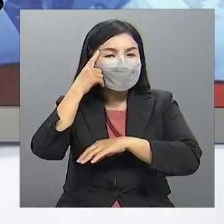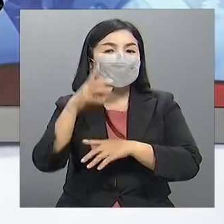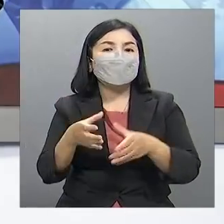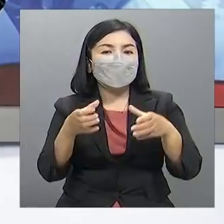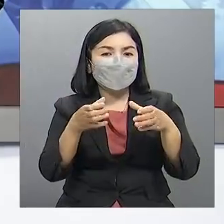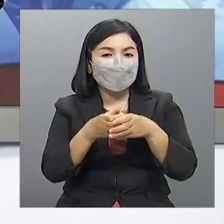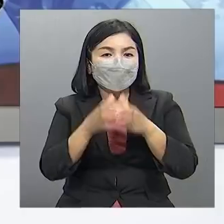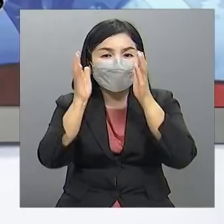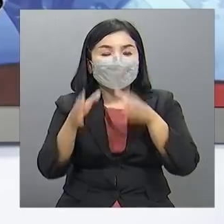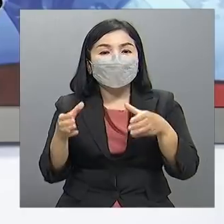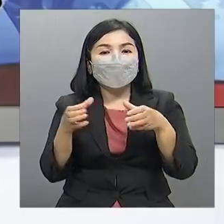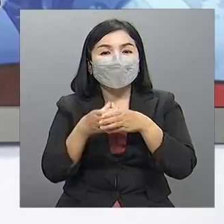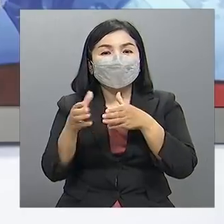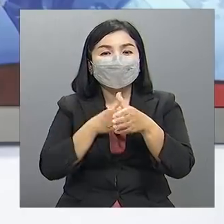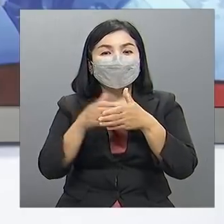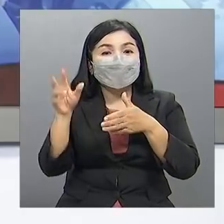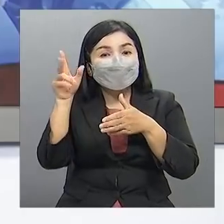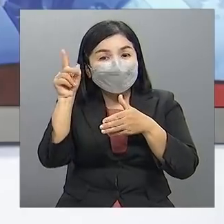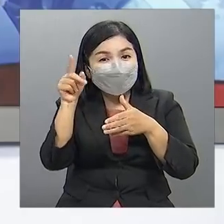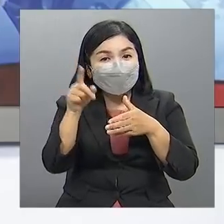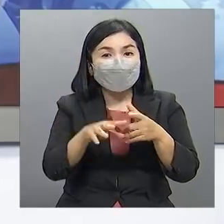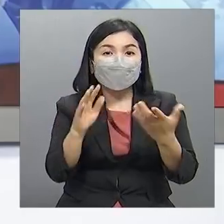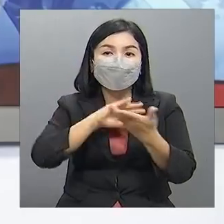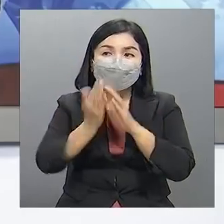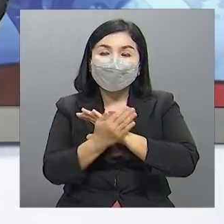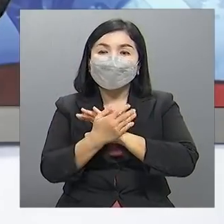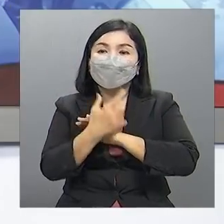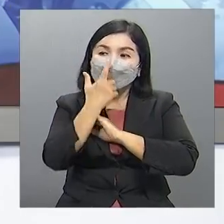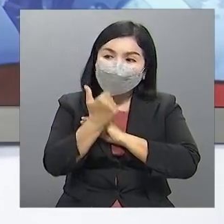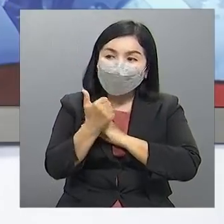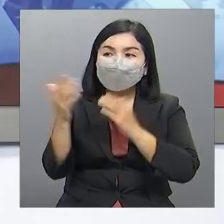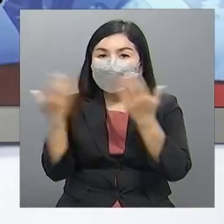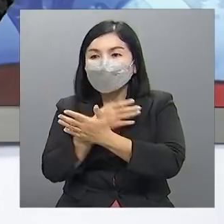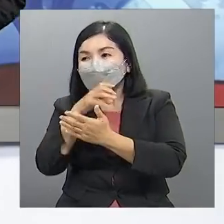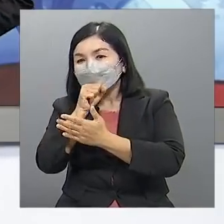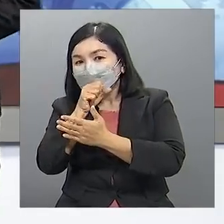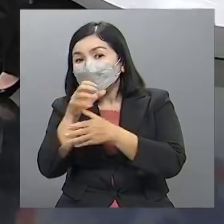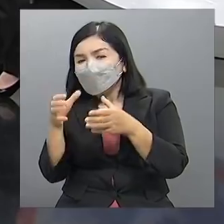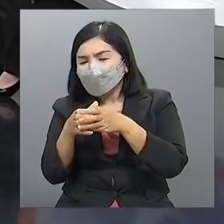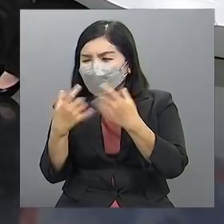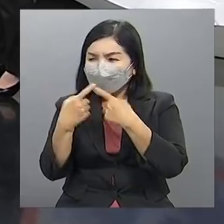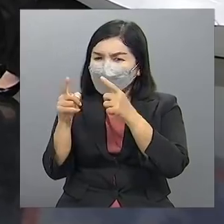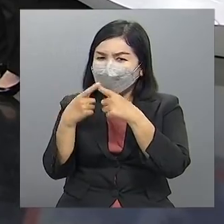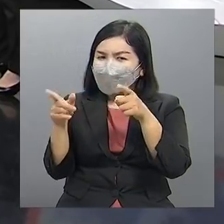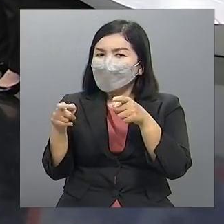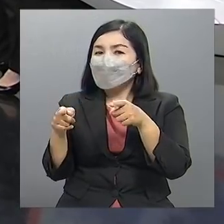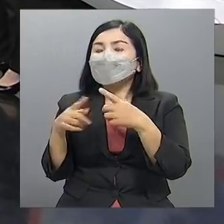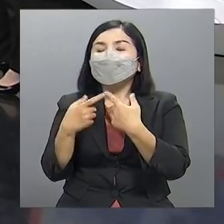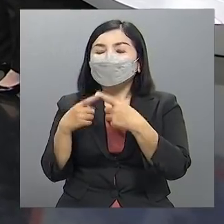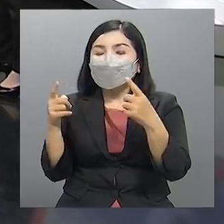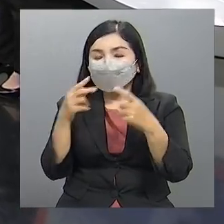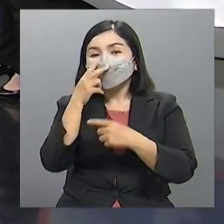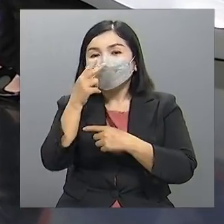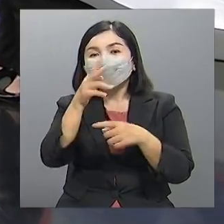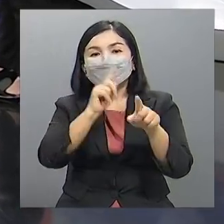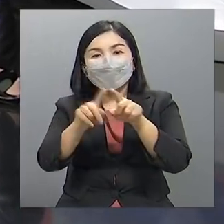วเวลานี้ดูจะเป็นแดงๆส้มๆนะคะอาการก็ดูจะแปลกๆอยู่ค่ะแต่ถือว่าเราได้เห็นโฉมหน้าของเศรษฐกิจ